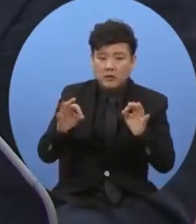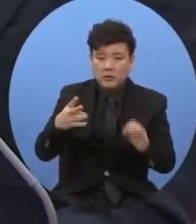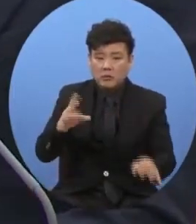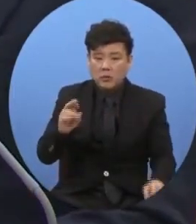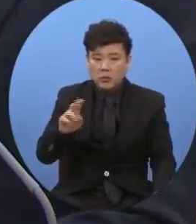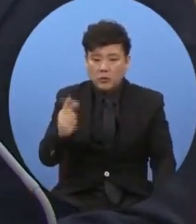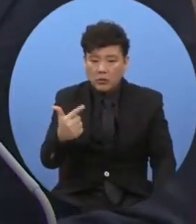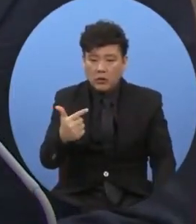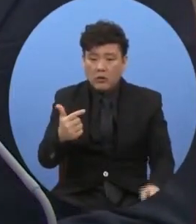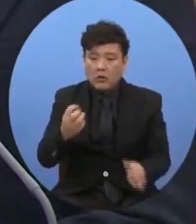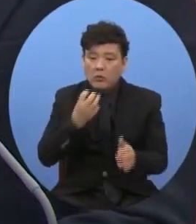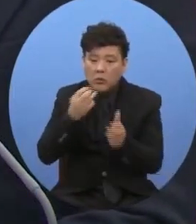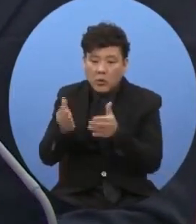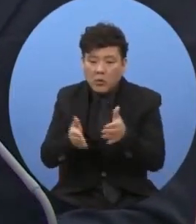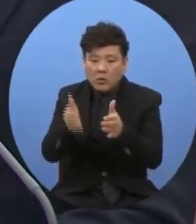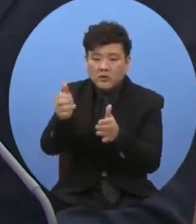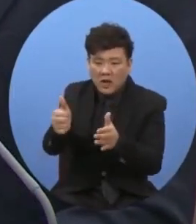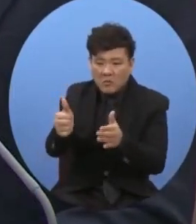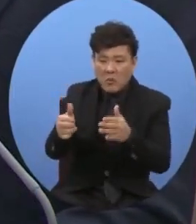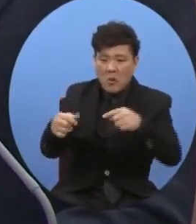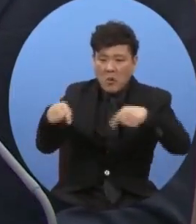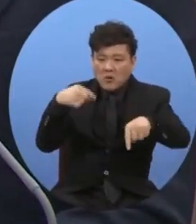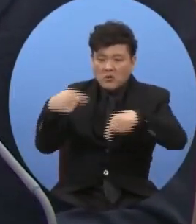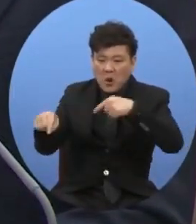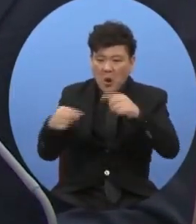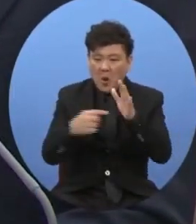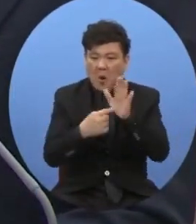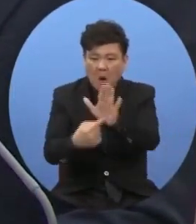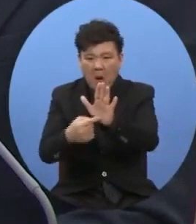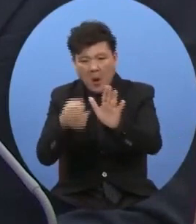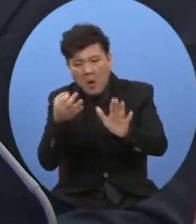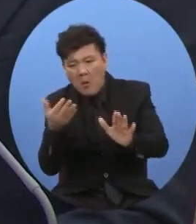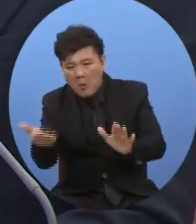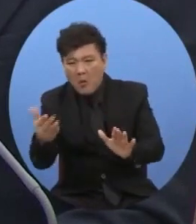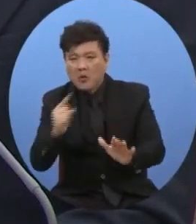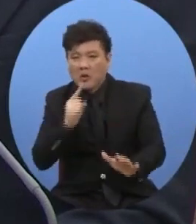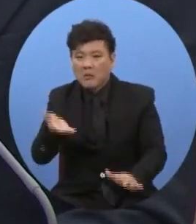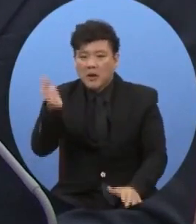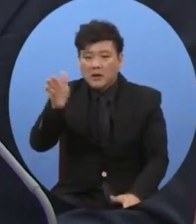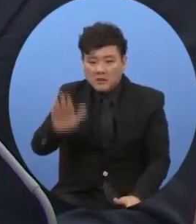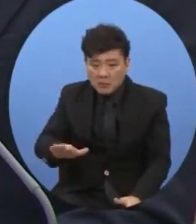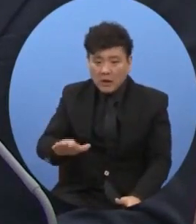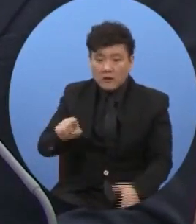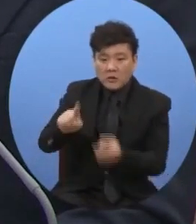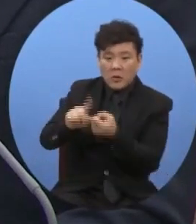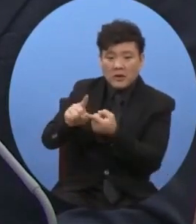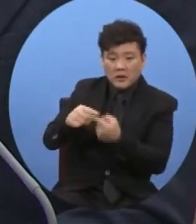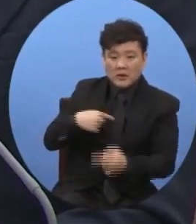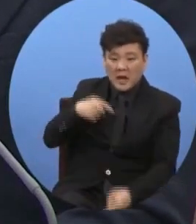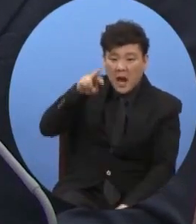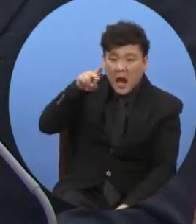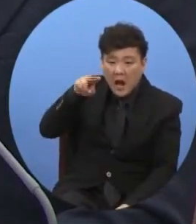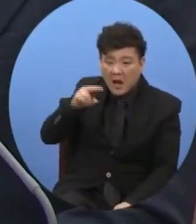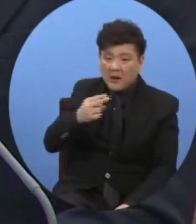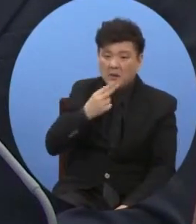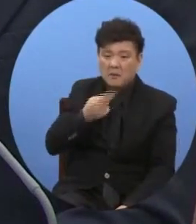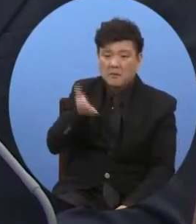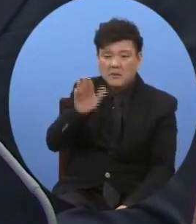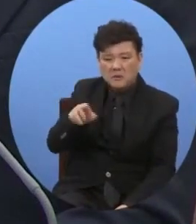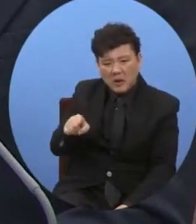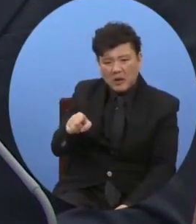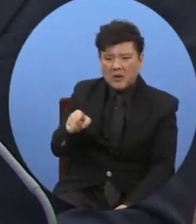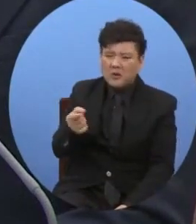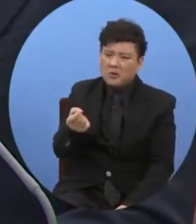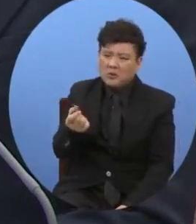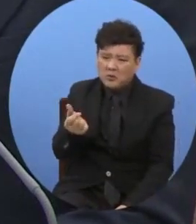표현을 뭐 정치적인 쇼다 이렇게 극단적인 표현을 하시는데 전혀 여태까지 그걸 한 번도 반론을 한 적은 없는데 그런 표현은 좀